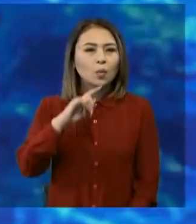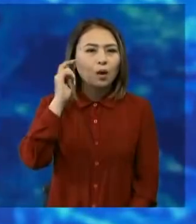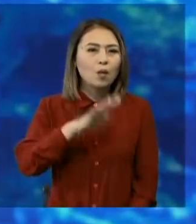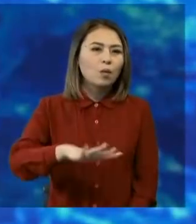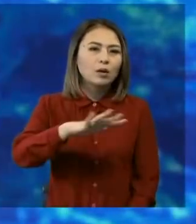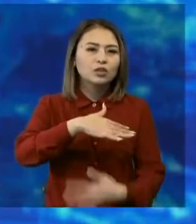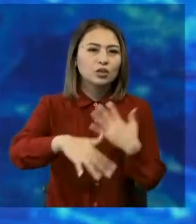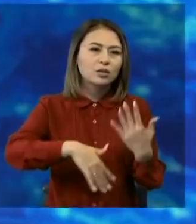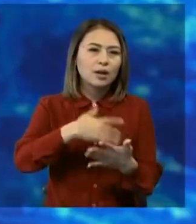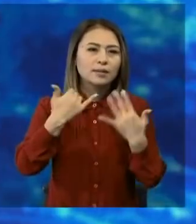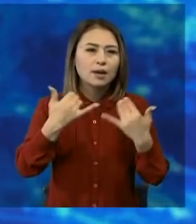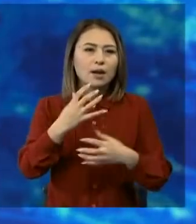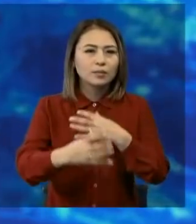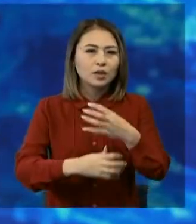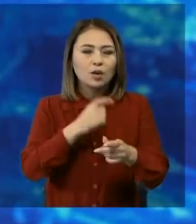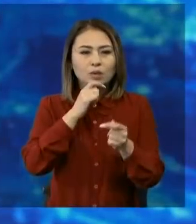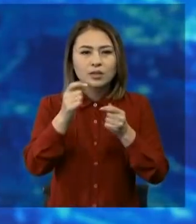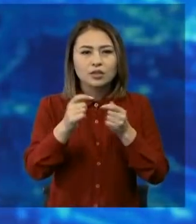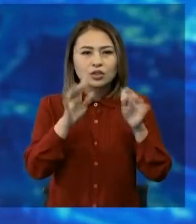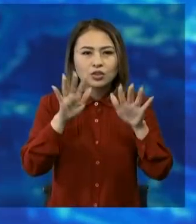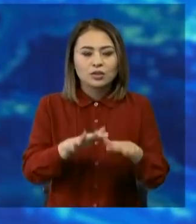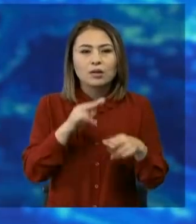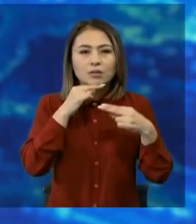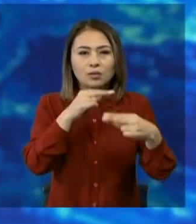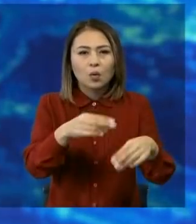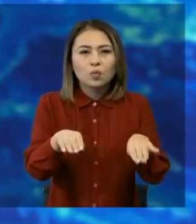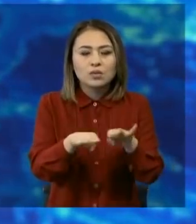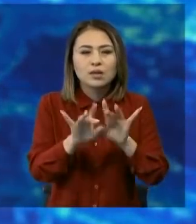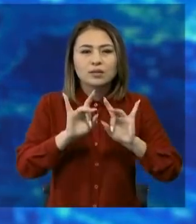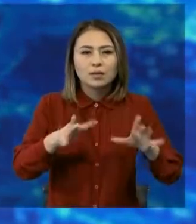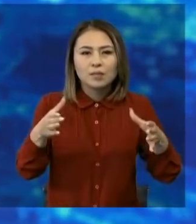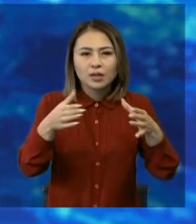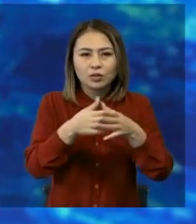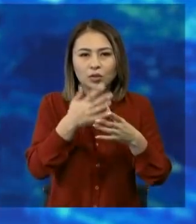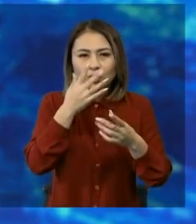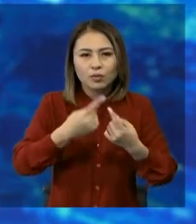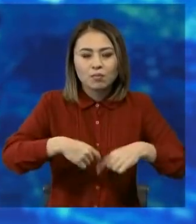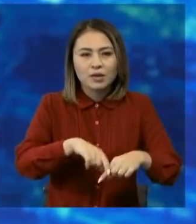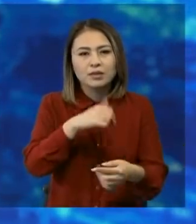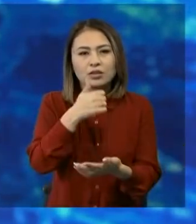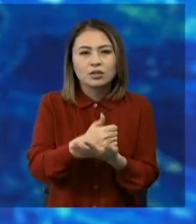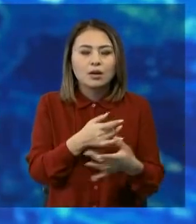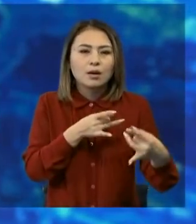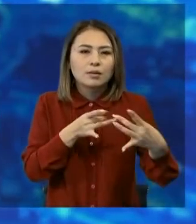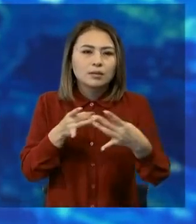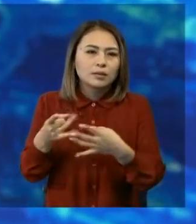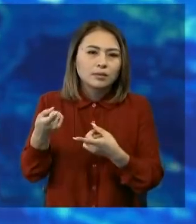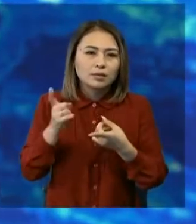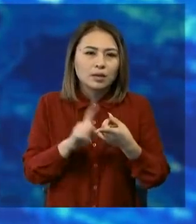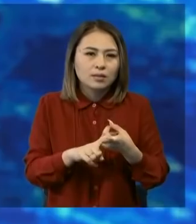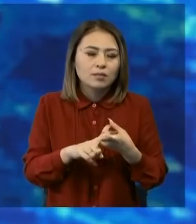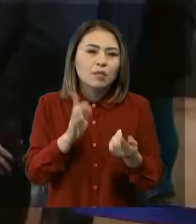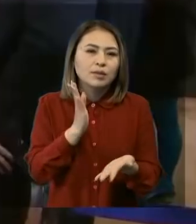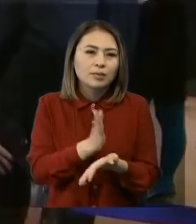Украина аумағындағы жанжал қазір әлемді қауымдастықтың жіті назарында. Осылай деген Біріккен ұлттар ұйымының бас хатшысы